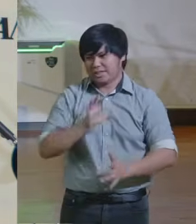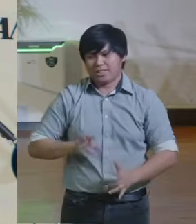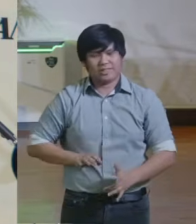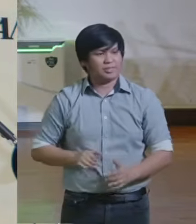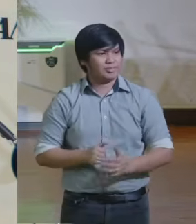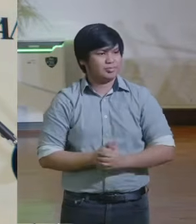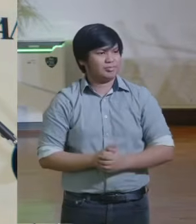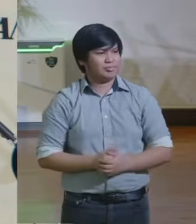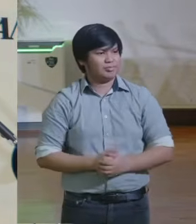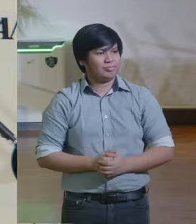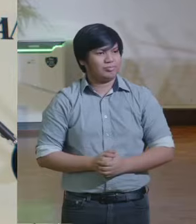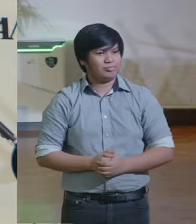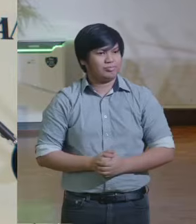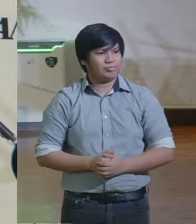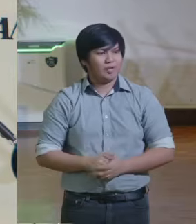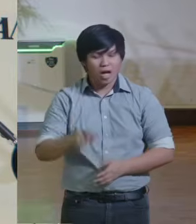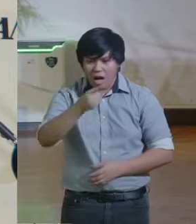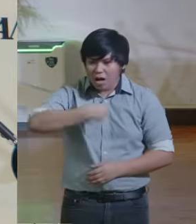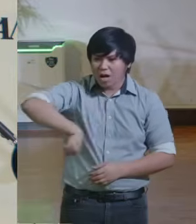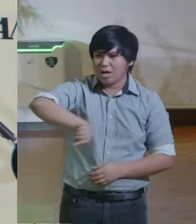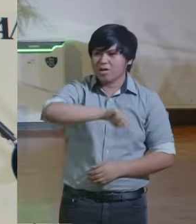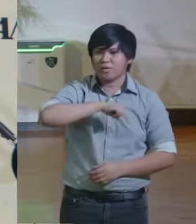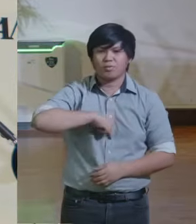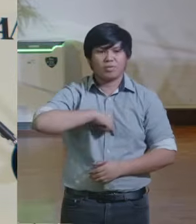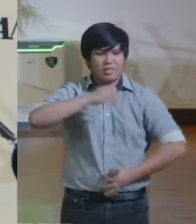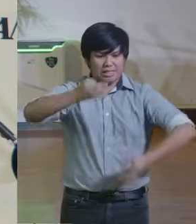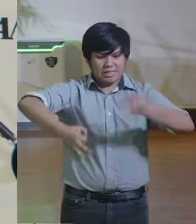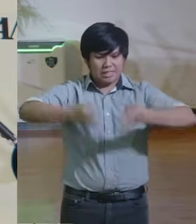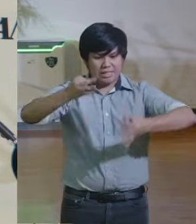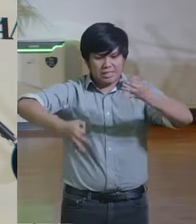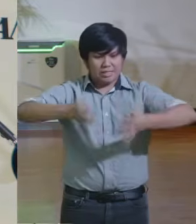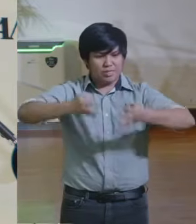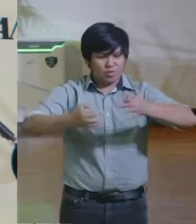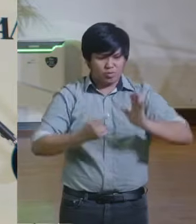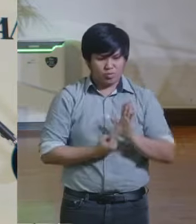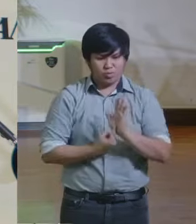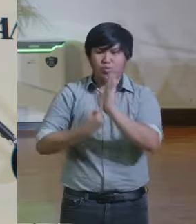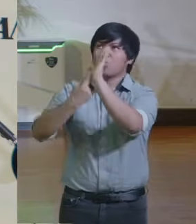Romans 5:1. Yung ating justification by